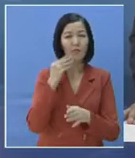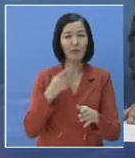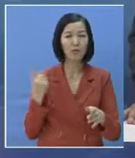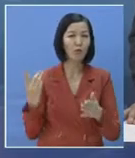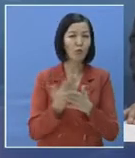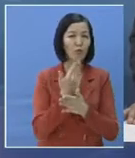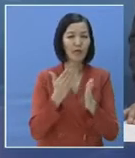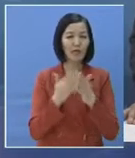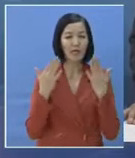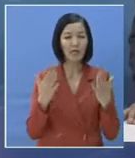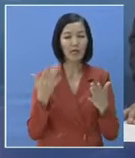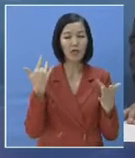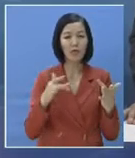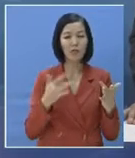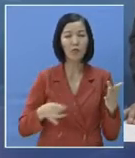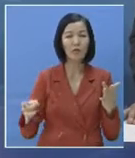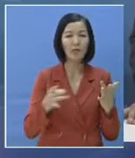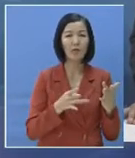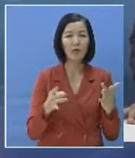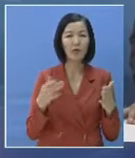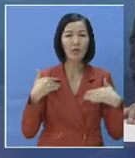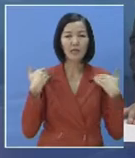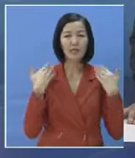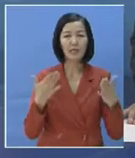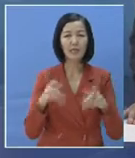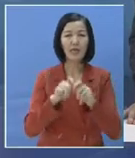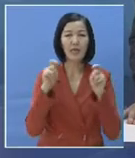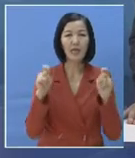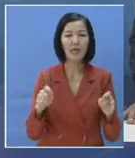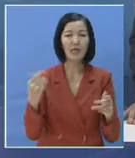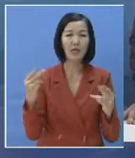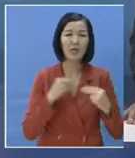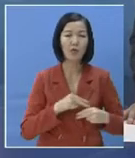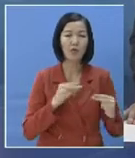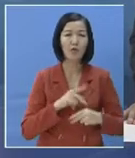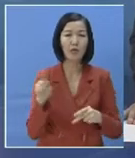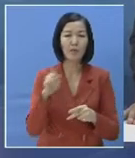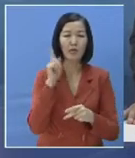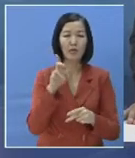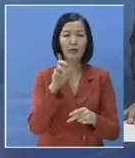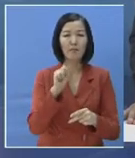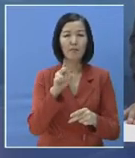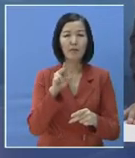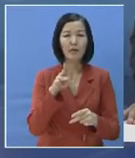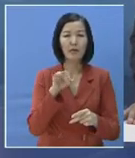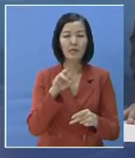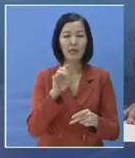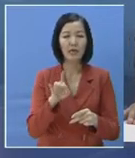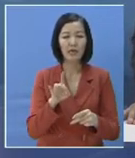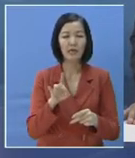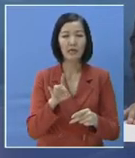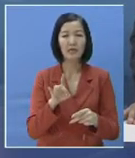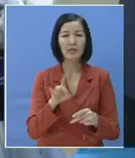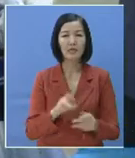пополнился новой книгой. В Жамбылском районе состоялась презентация работы молодого писателя Бахтияра Айталы